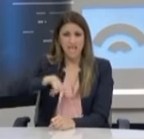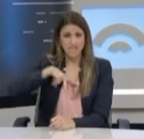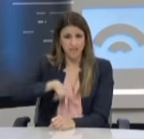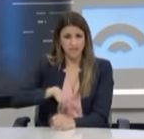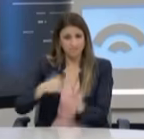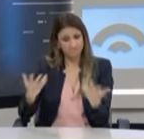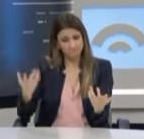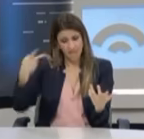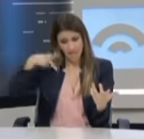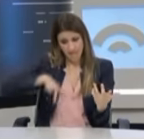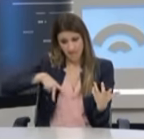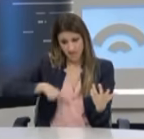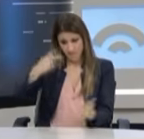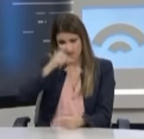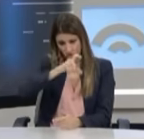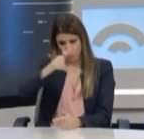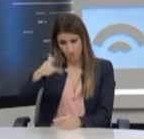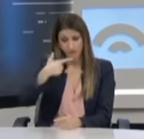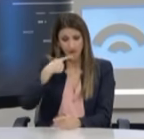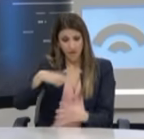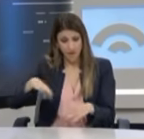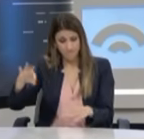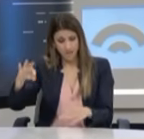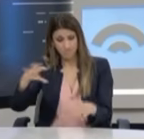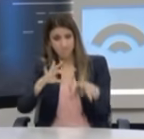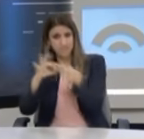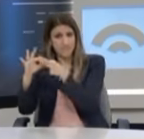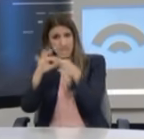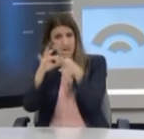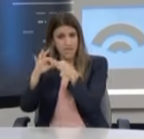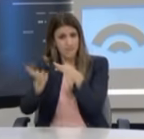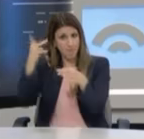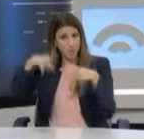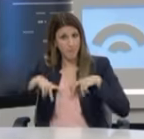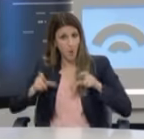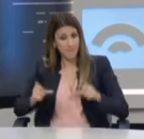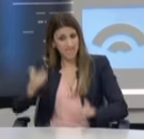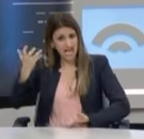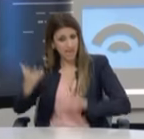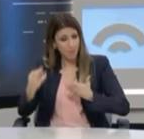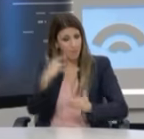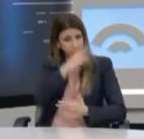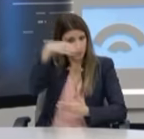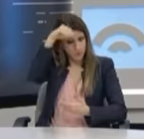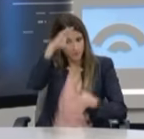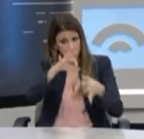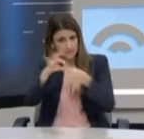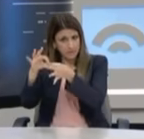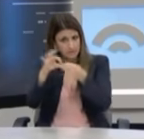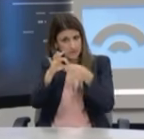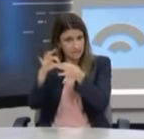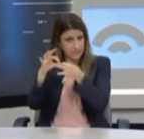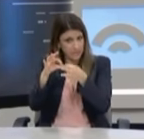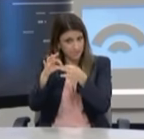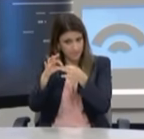τη μία εβδομάδα κύριος Τσίπρας χειροκροτείται από τον κύριο Καμένο και την άλλη χειροκροτείται από τον κύριο Κοτζιά,